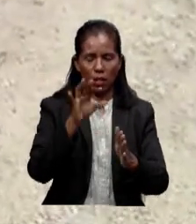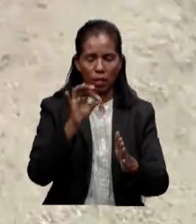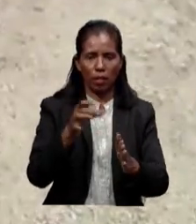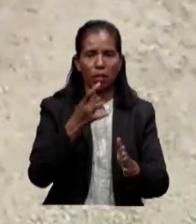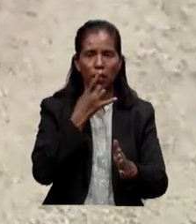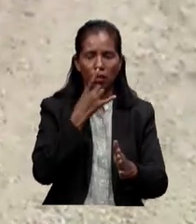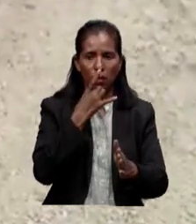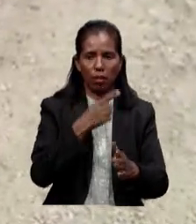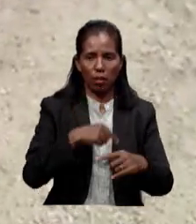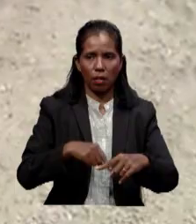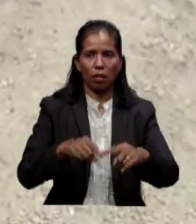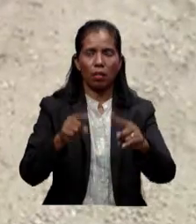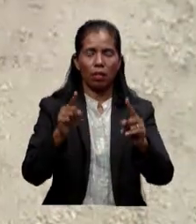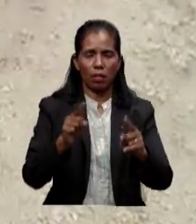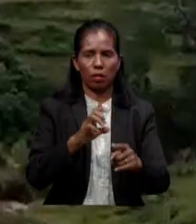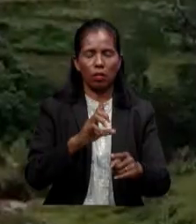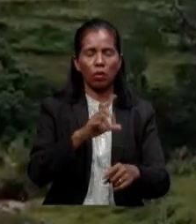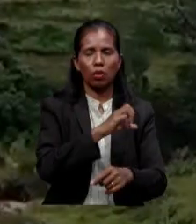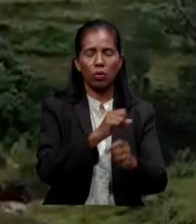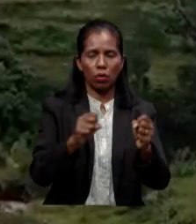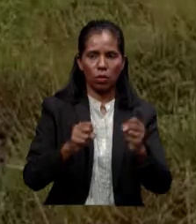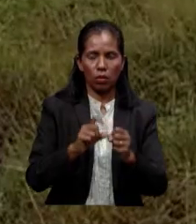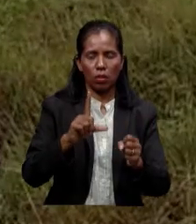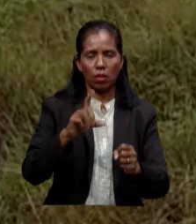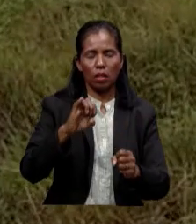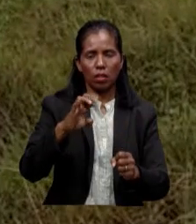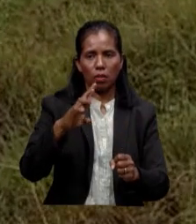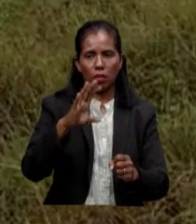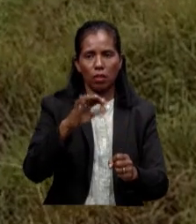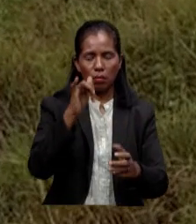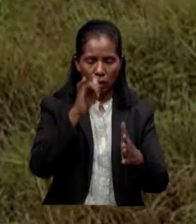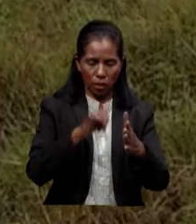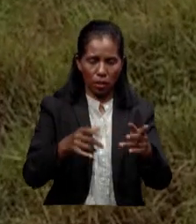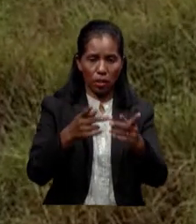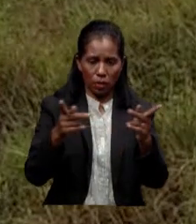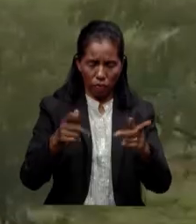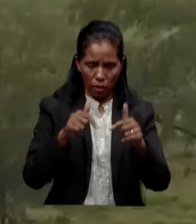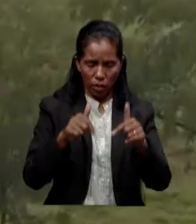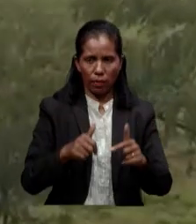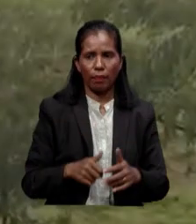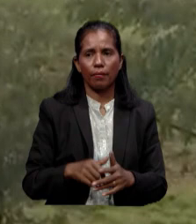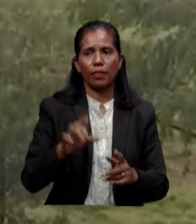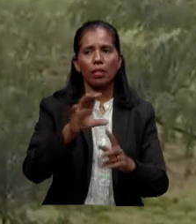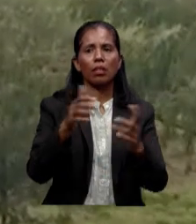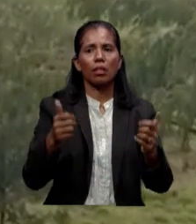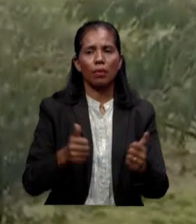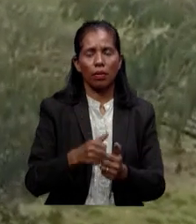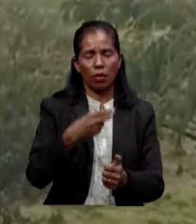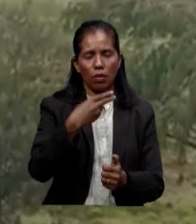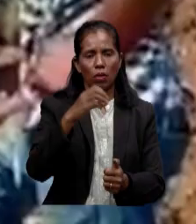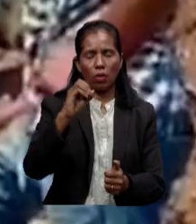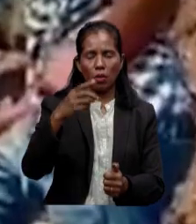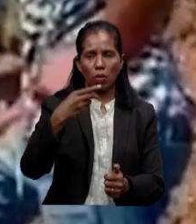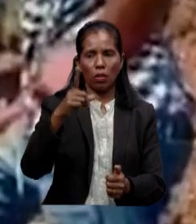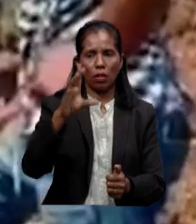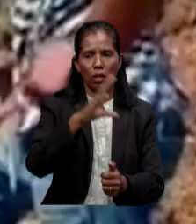diu tuh hale bayar biannya, suku suku larannya ne. Kore ida be hela itu ane. Alen ne se fele ho lete mas preocupa tambah